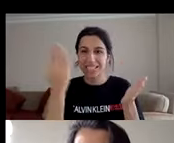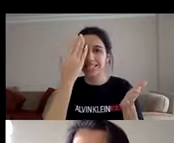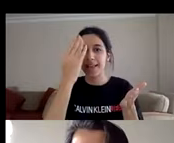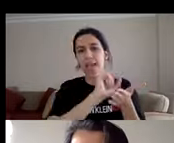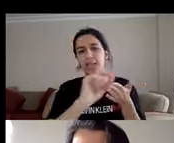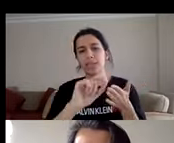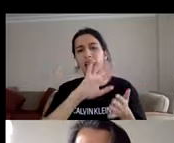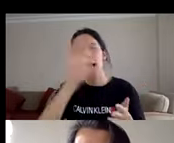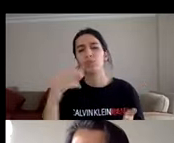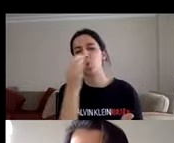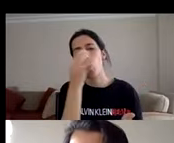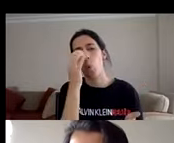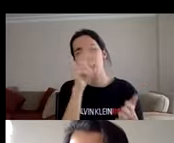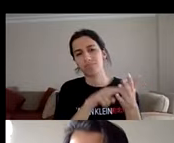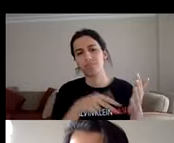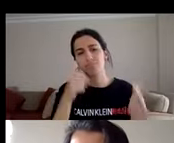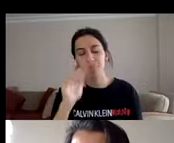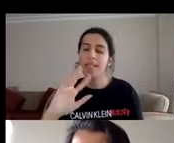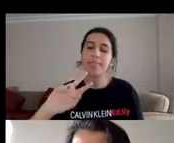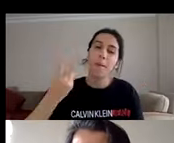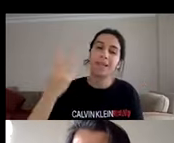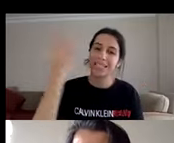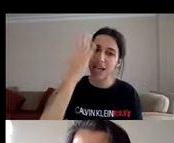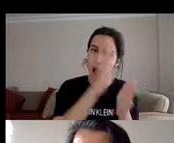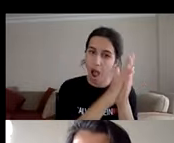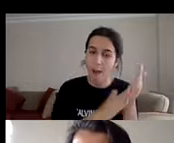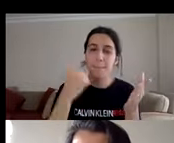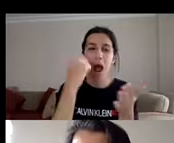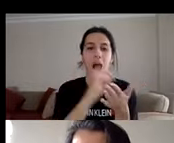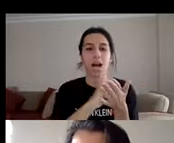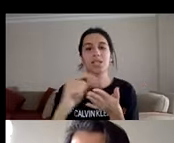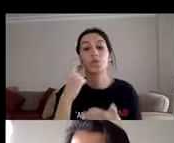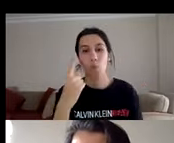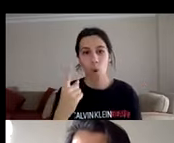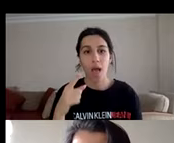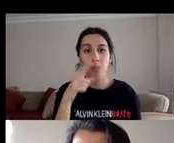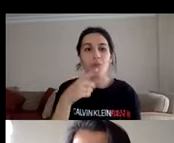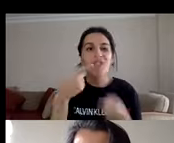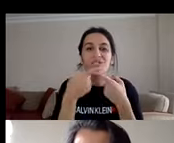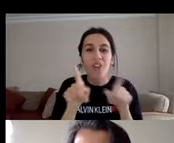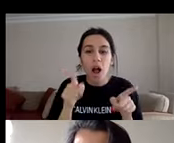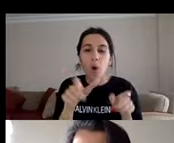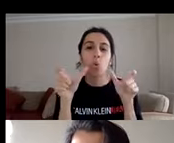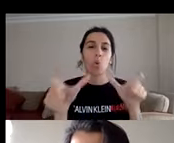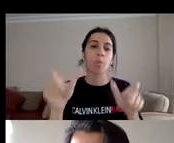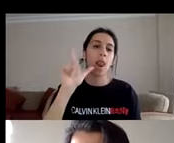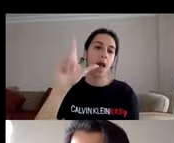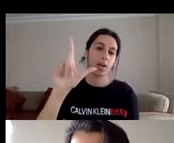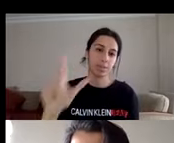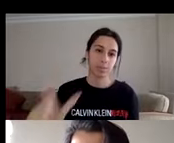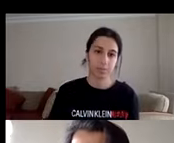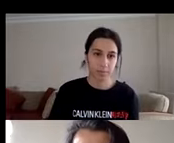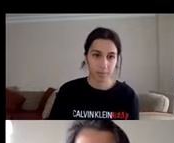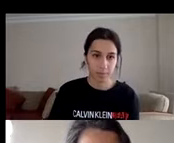ışığı hassas gözlerde siyah üzerine beyaz olur bu. Bu zıtlığın korunması gerekir. Hatta işte WCAG standartlarına